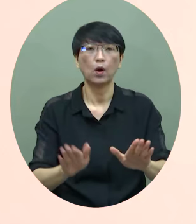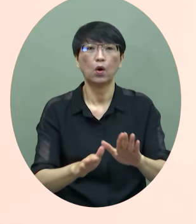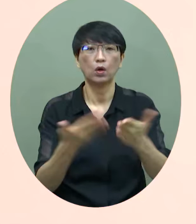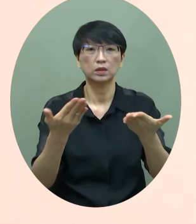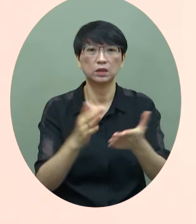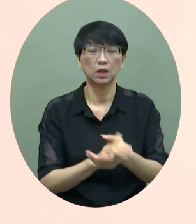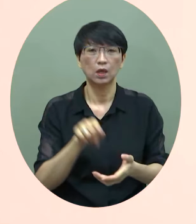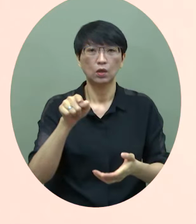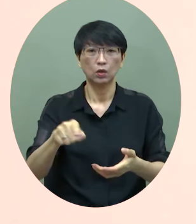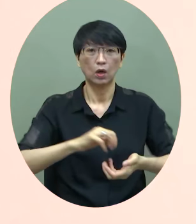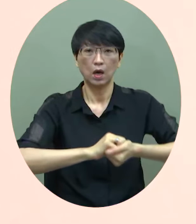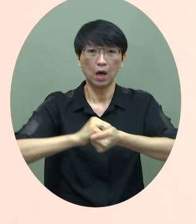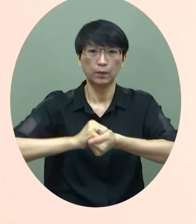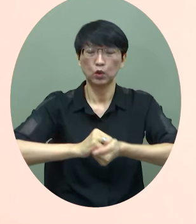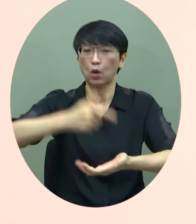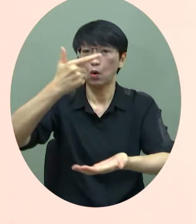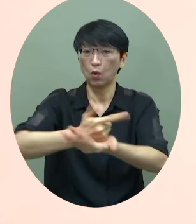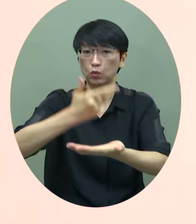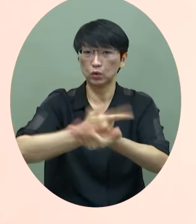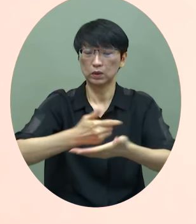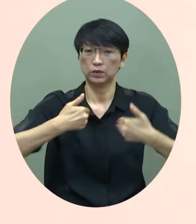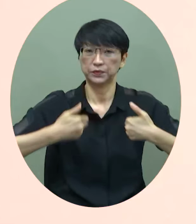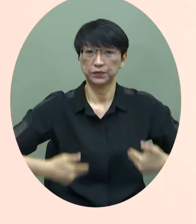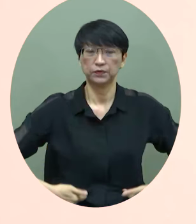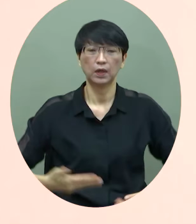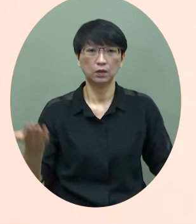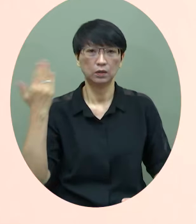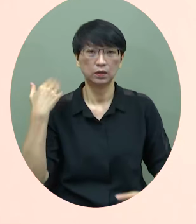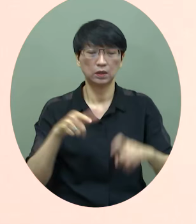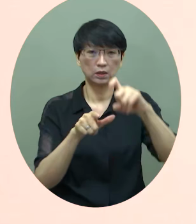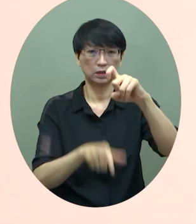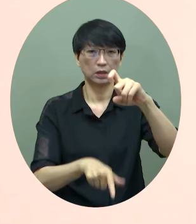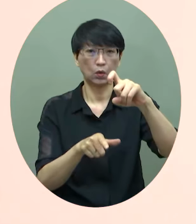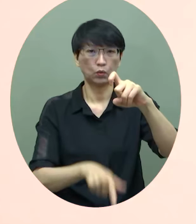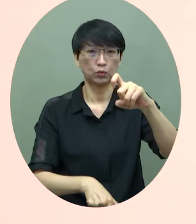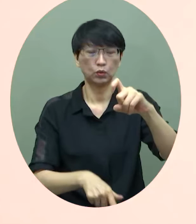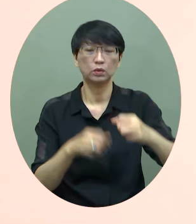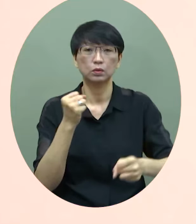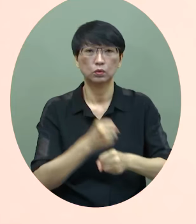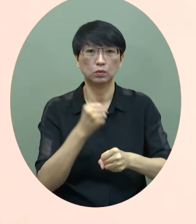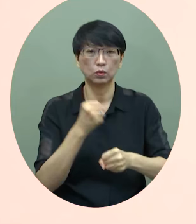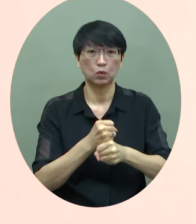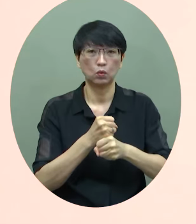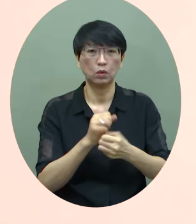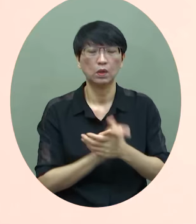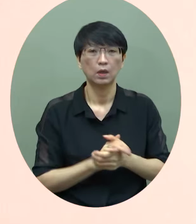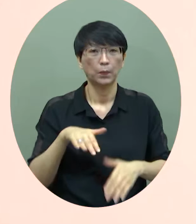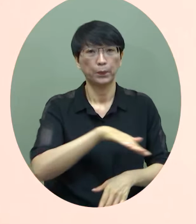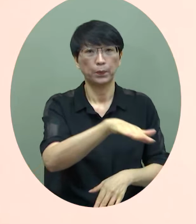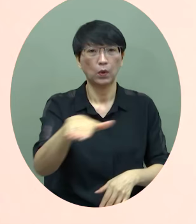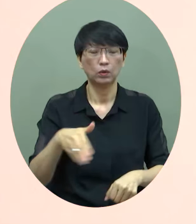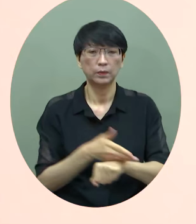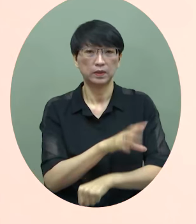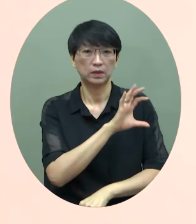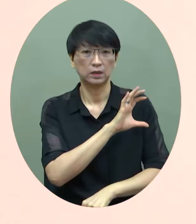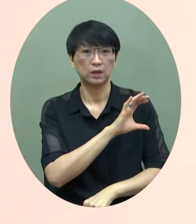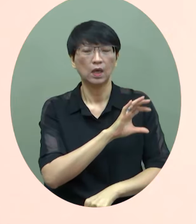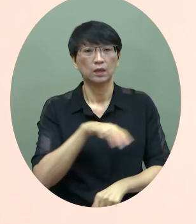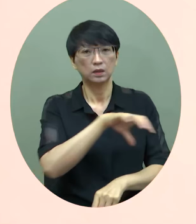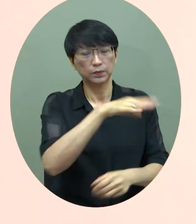大的合作夥伴包括在去年9月我們做的普及社區檢測